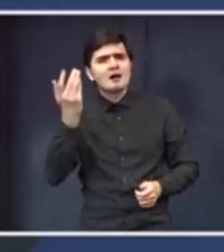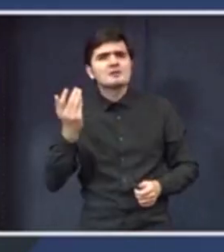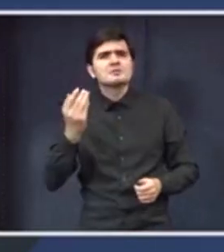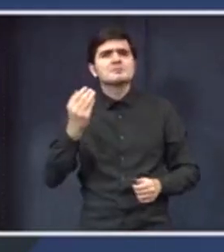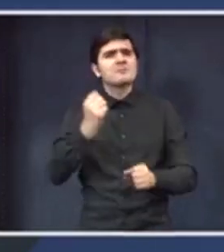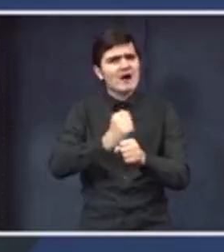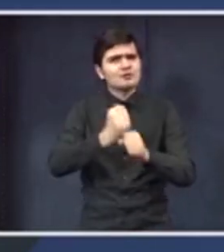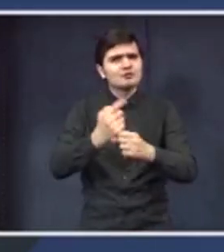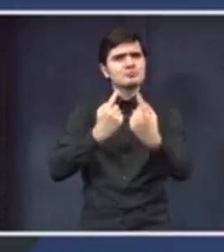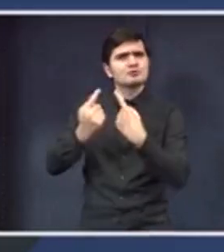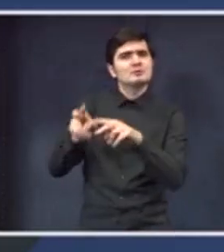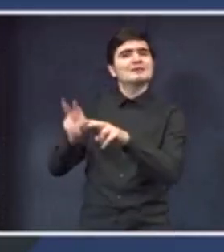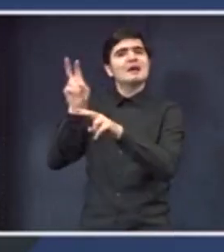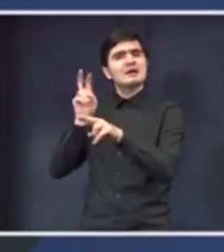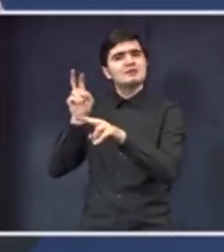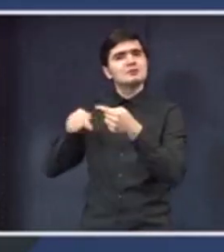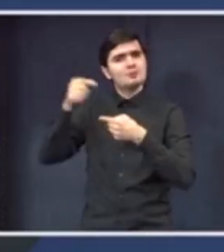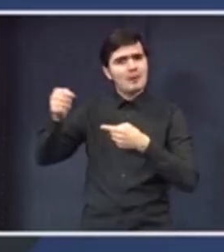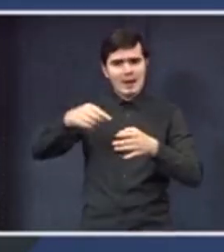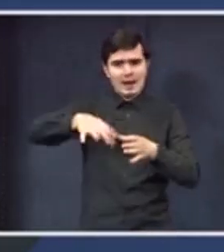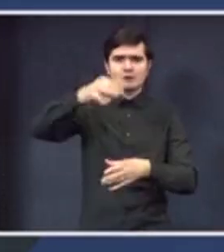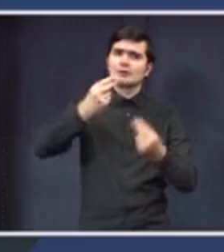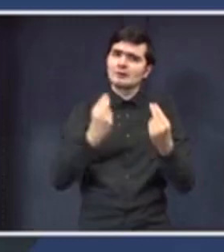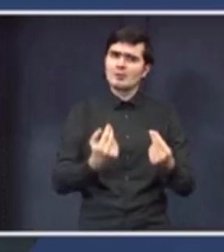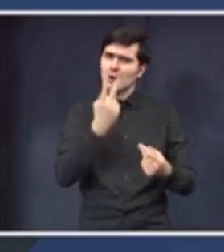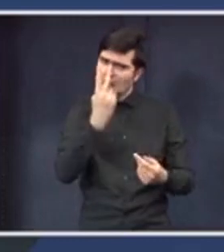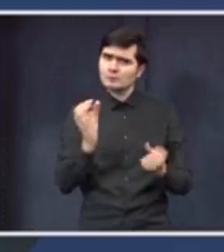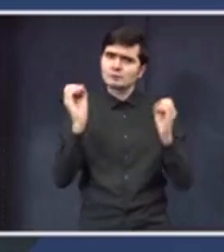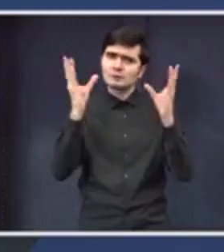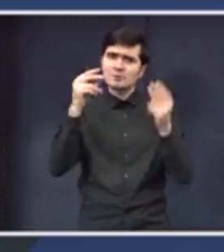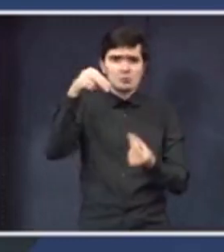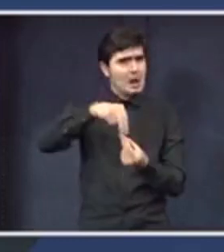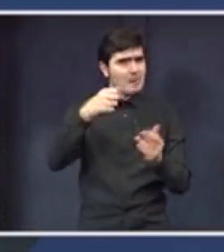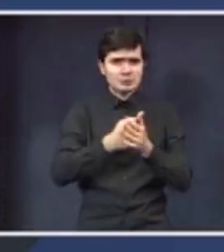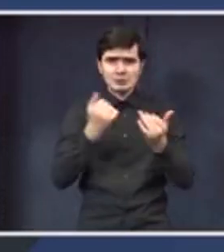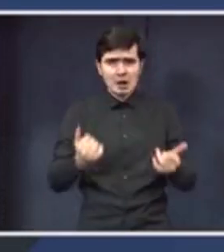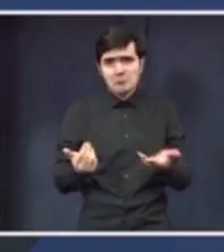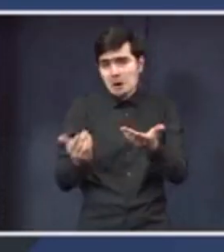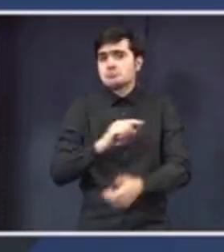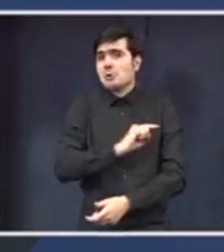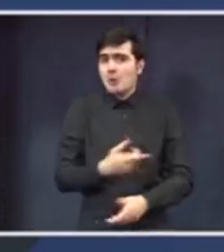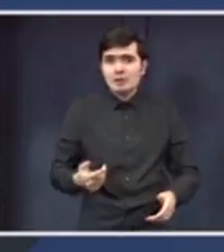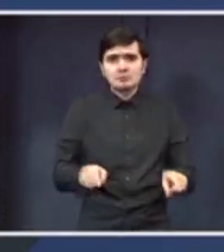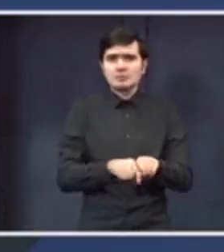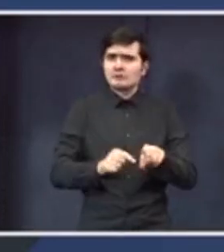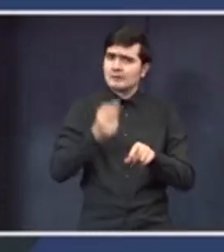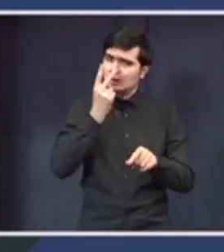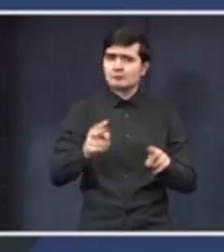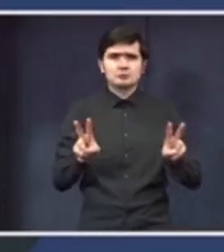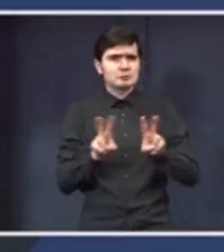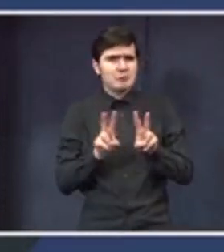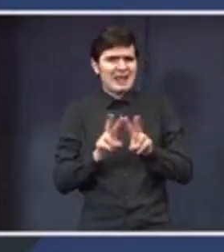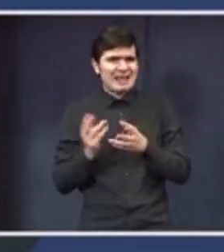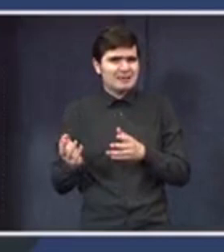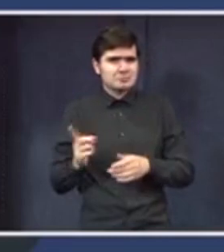programezi, când ai discuții înainte, rezultatele sunt bune. S-a văzut cu sărbătoarea Paștelui până acum, se poate. Ați văzut că și în weekend nu mai